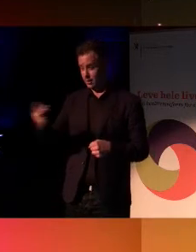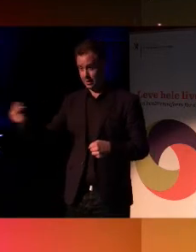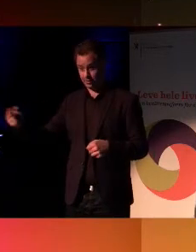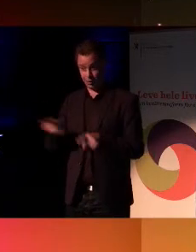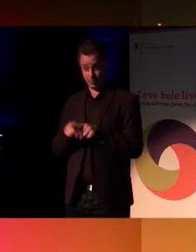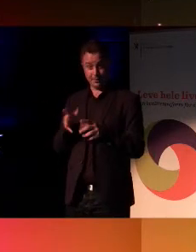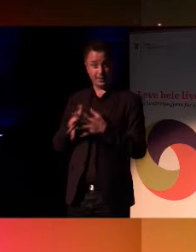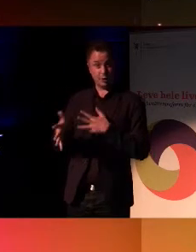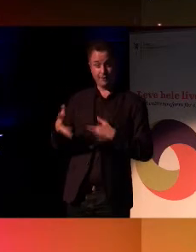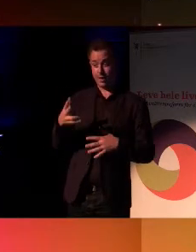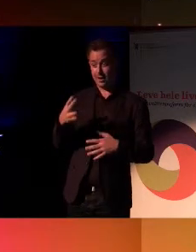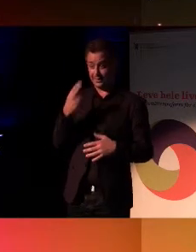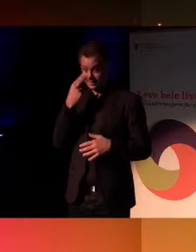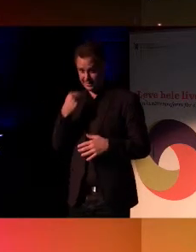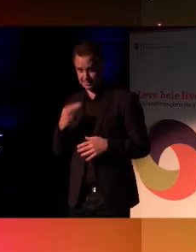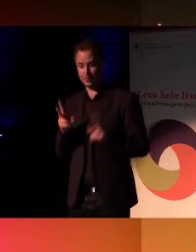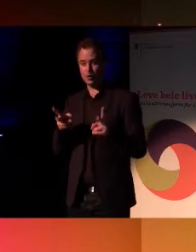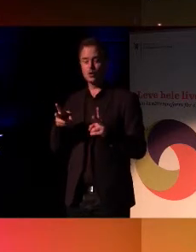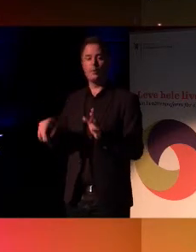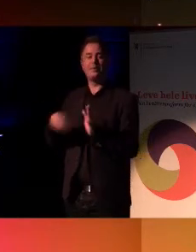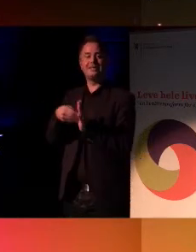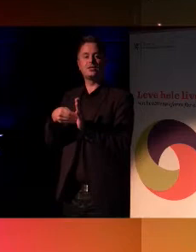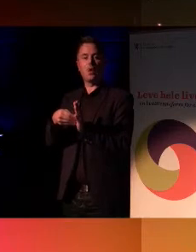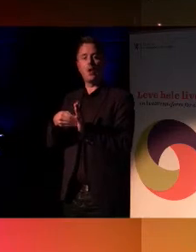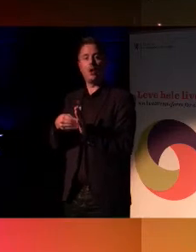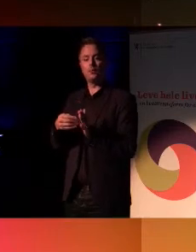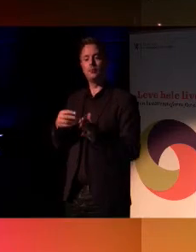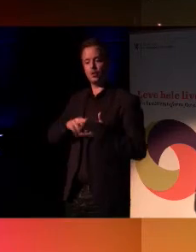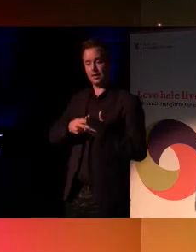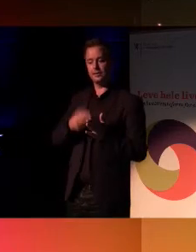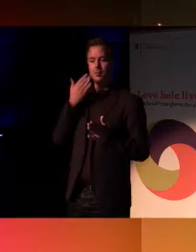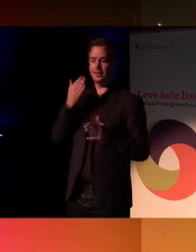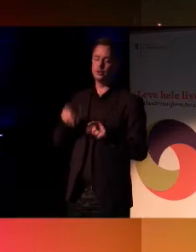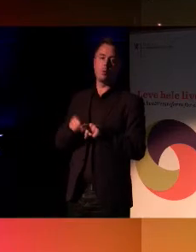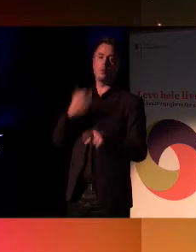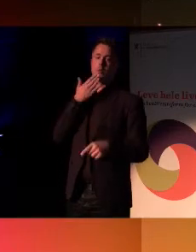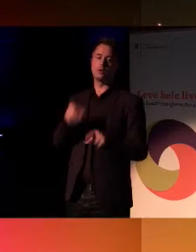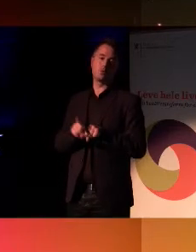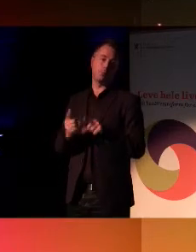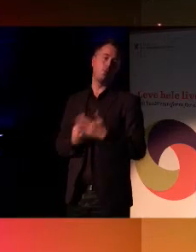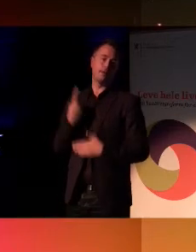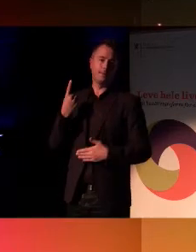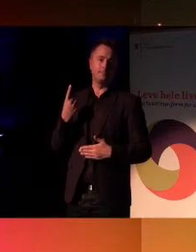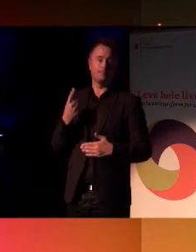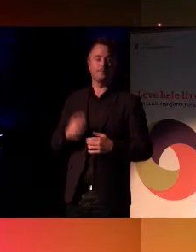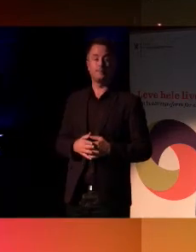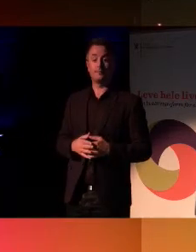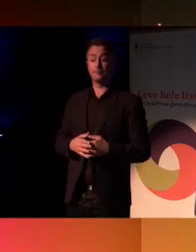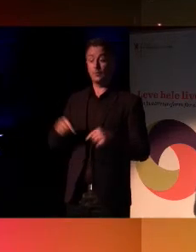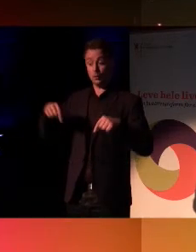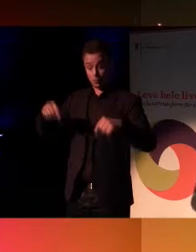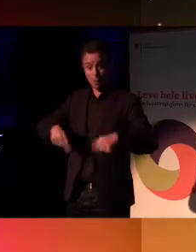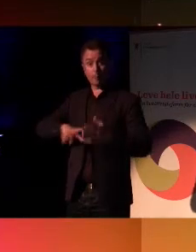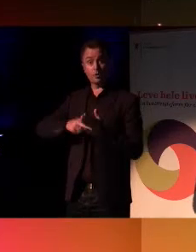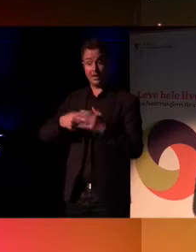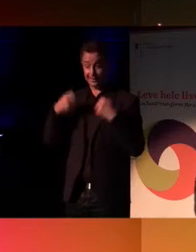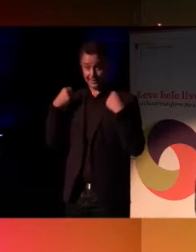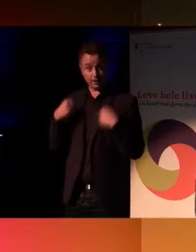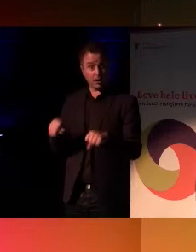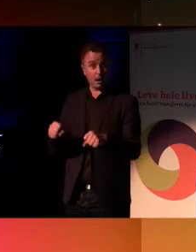også bistår i oss og sikrer at prosjektet blir så bra som det må bli. Nå er prosjektet i gang, målet